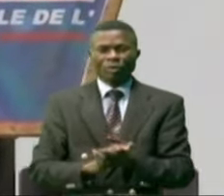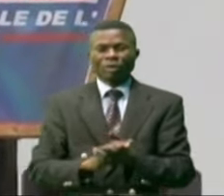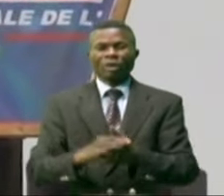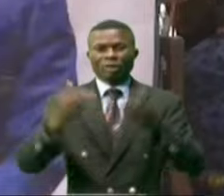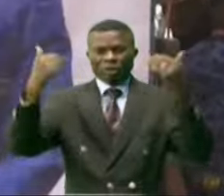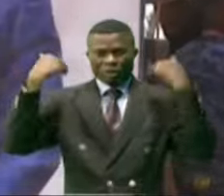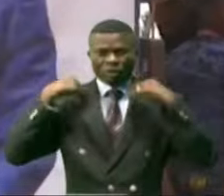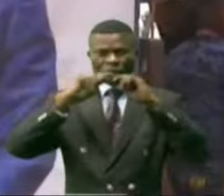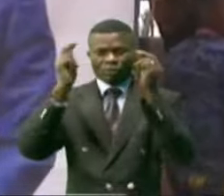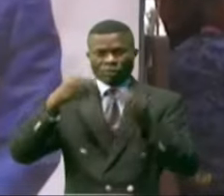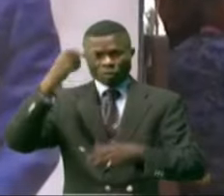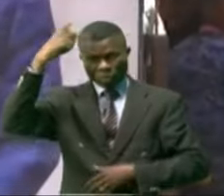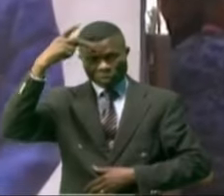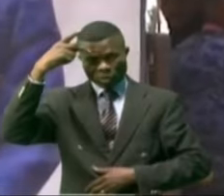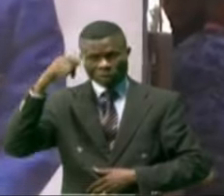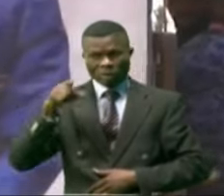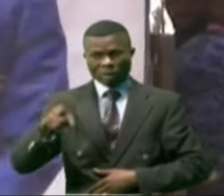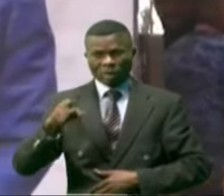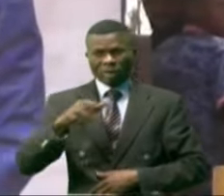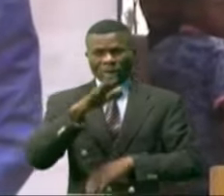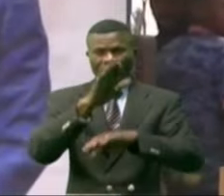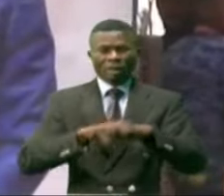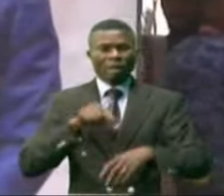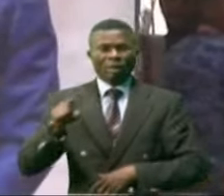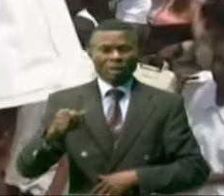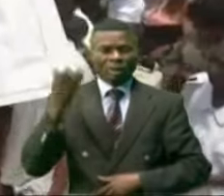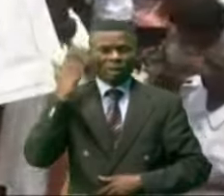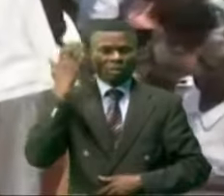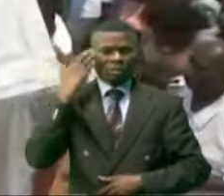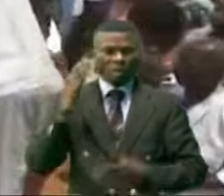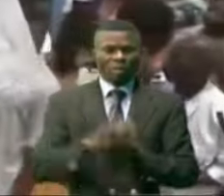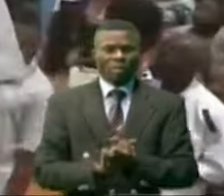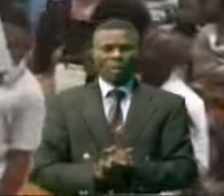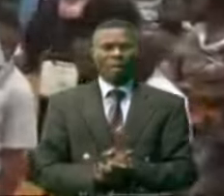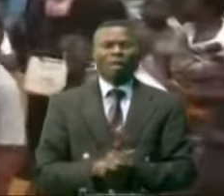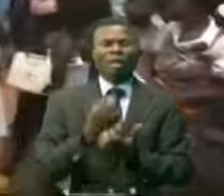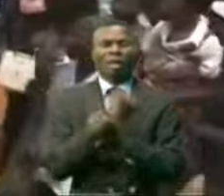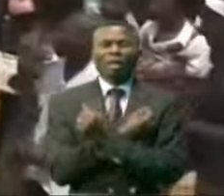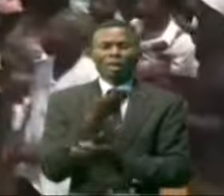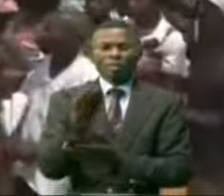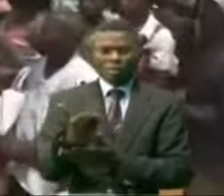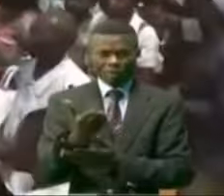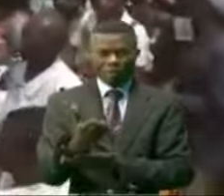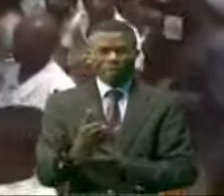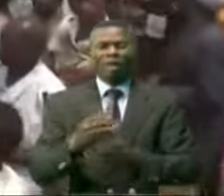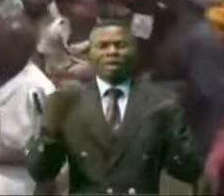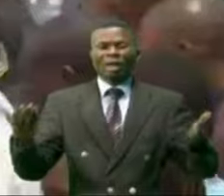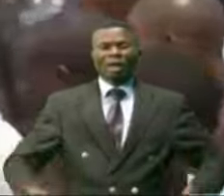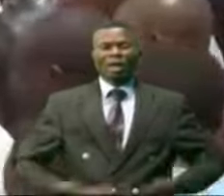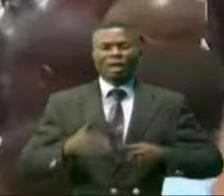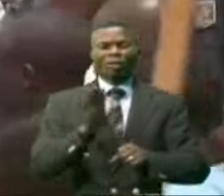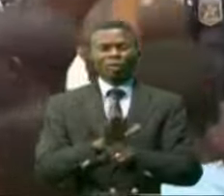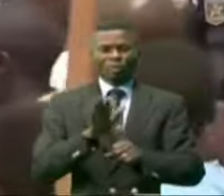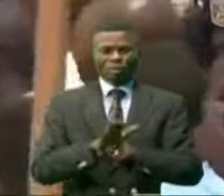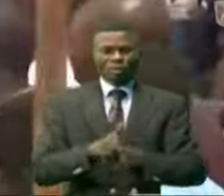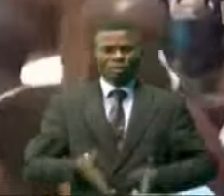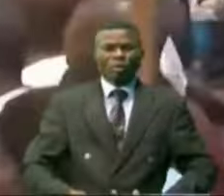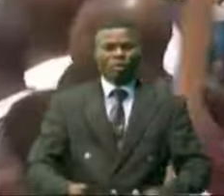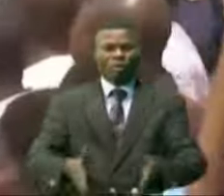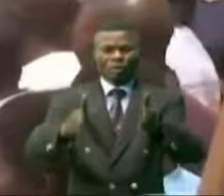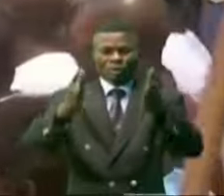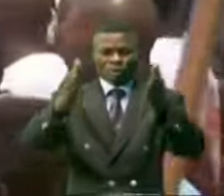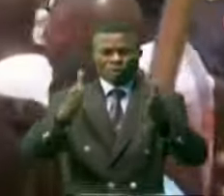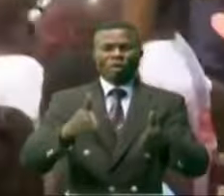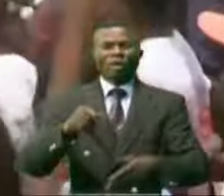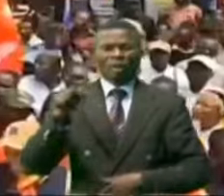morale du parti et de celui qu'on appelle affectueusement Papa Eli. Leur engouement créait une ambiance inhabituelle sur la trajectoire de cet élu